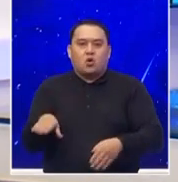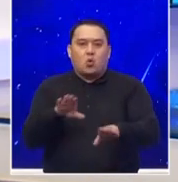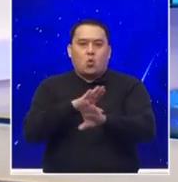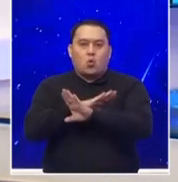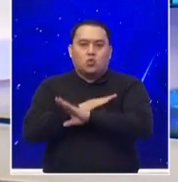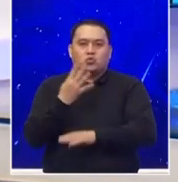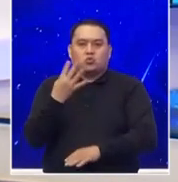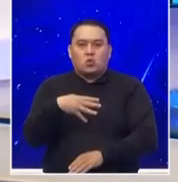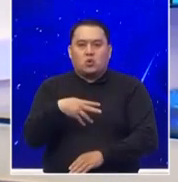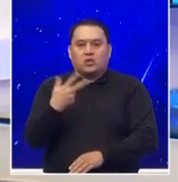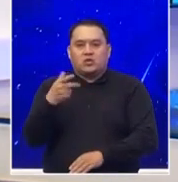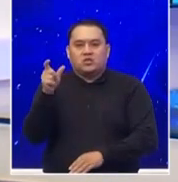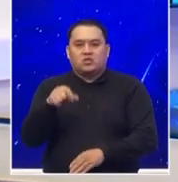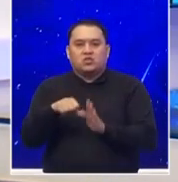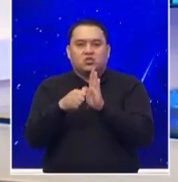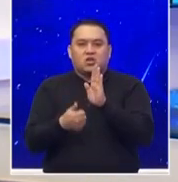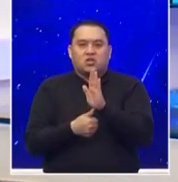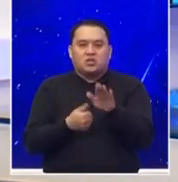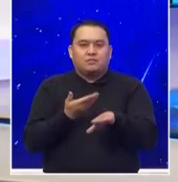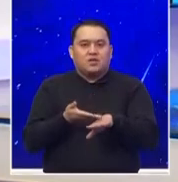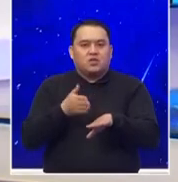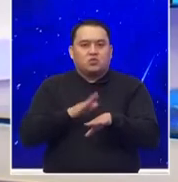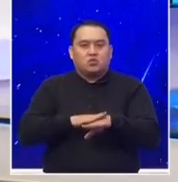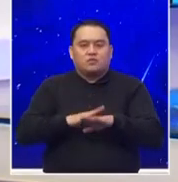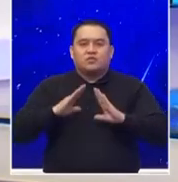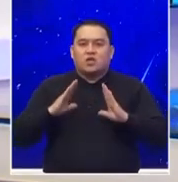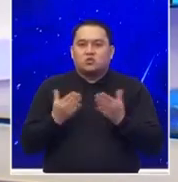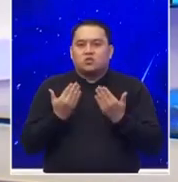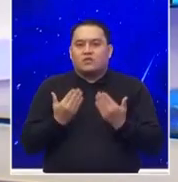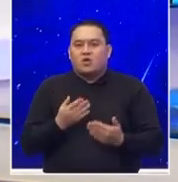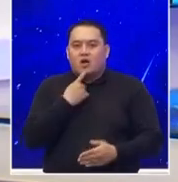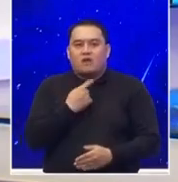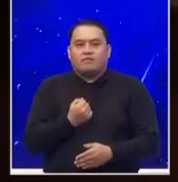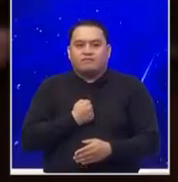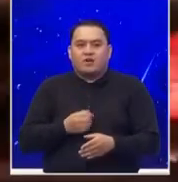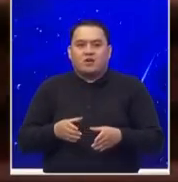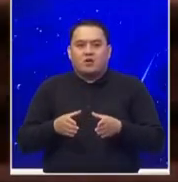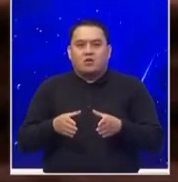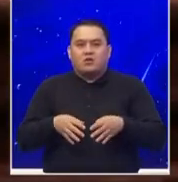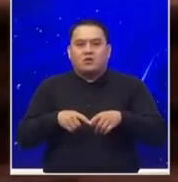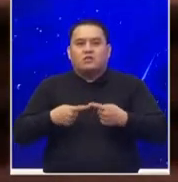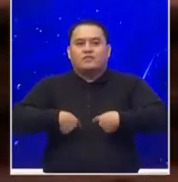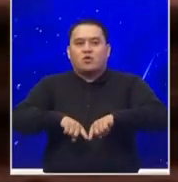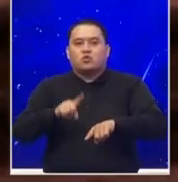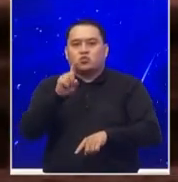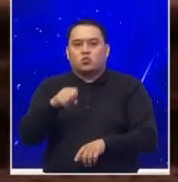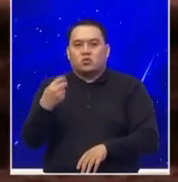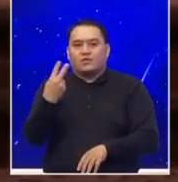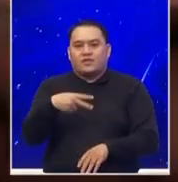Из 43 пострадавших 16 в тяжелом состоянии. Всего в военной колонии находились 127